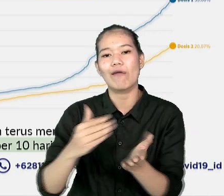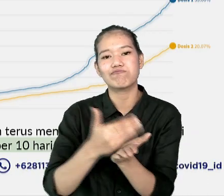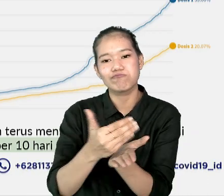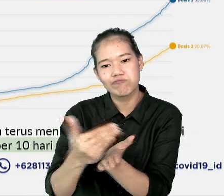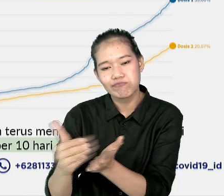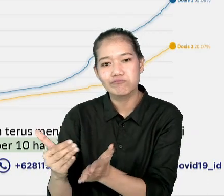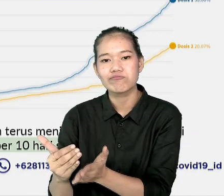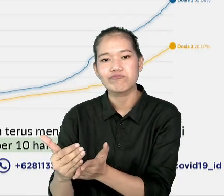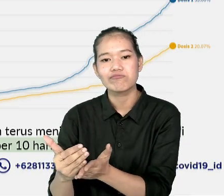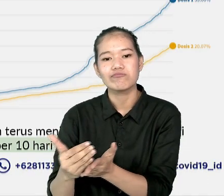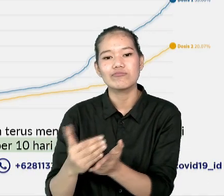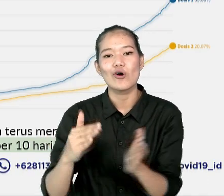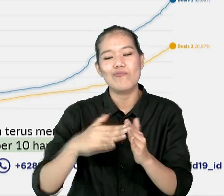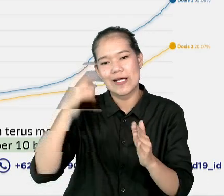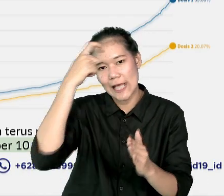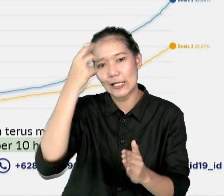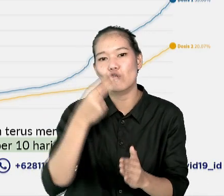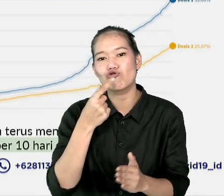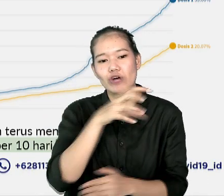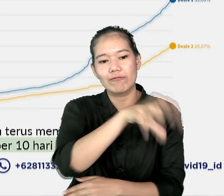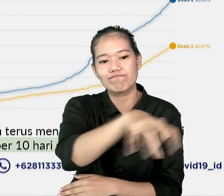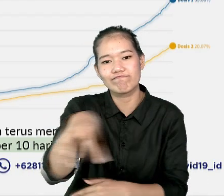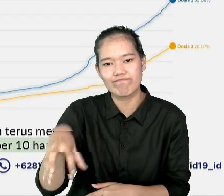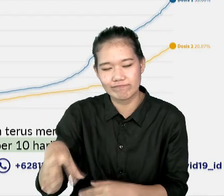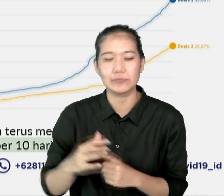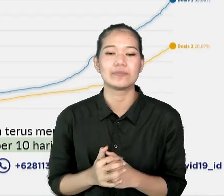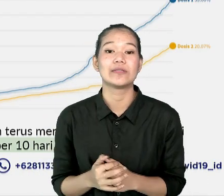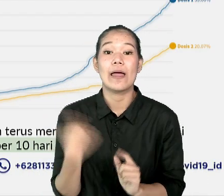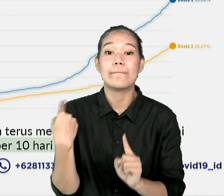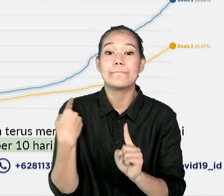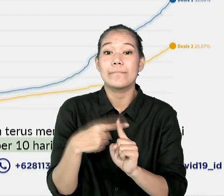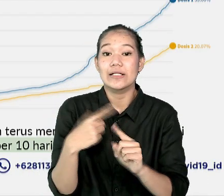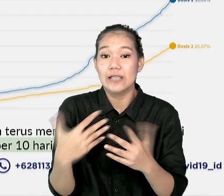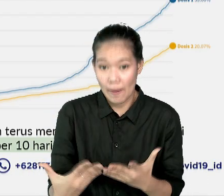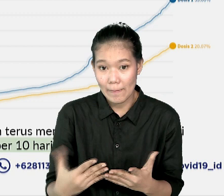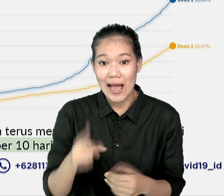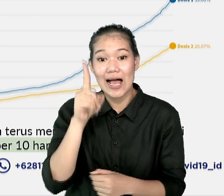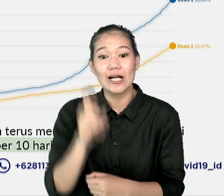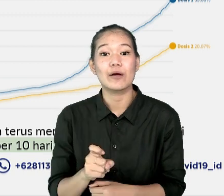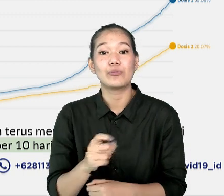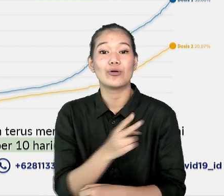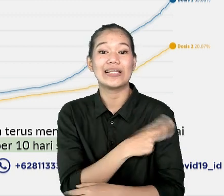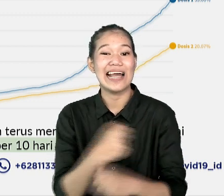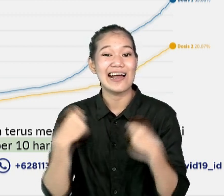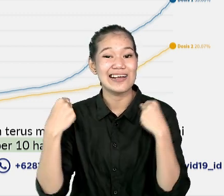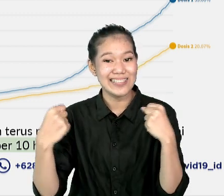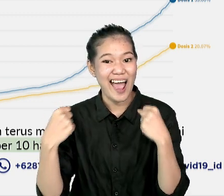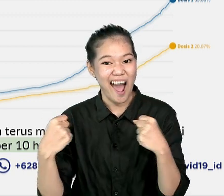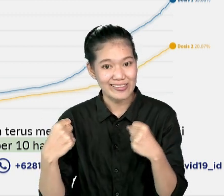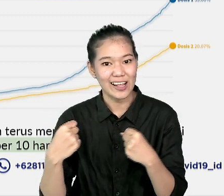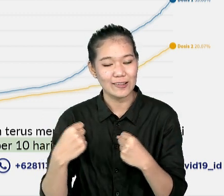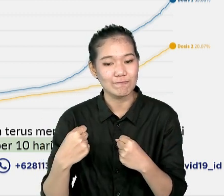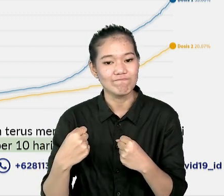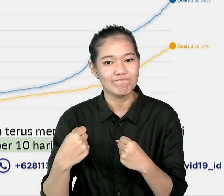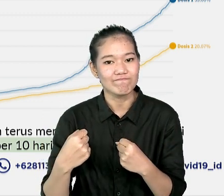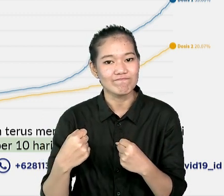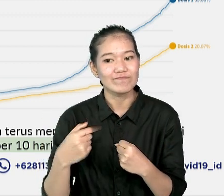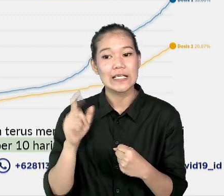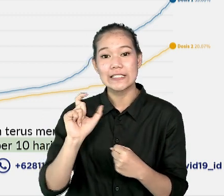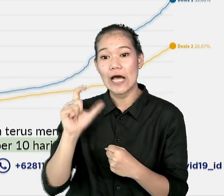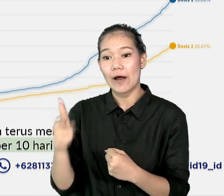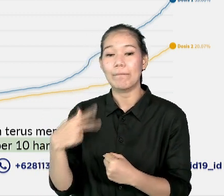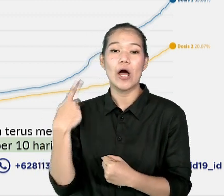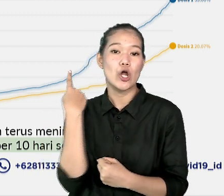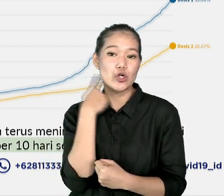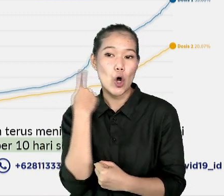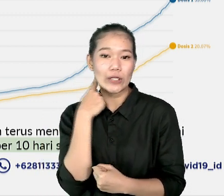ke berbagai rumah sakit rujukan, serta pemenuhan kebutuhan tenaga kesehatan dengan memanfaatkan dokter